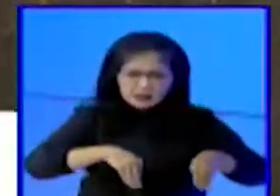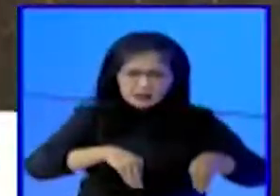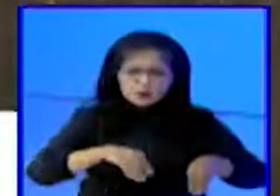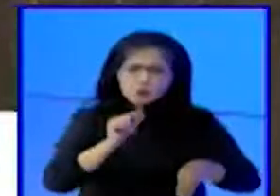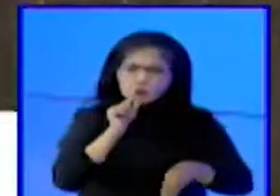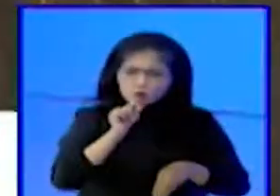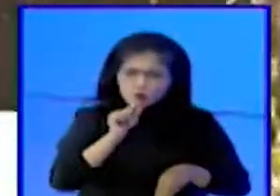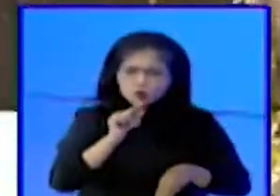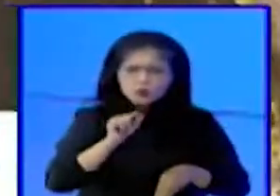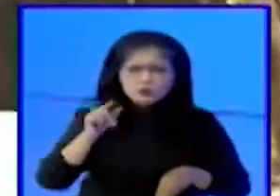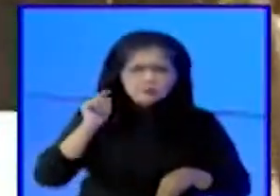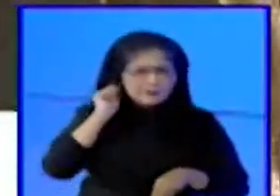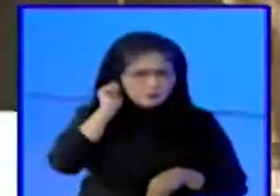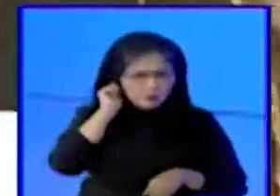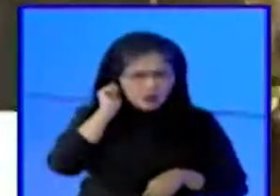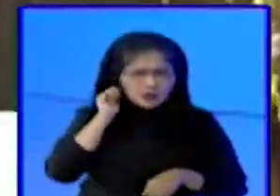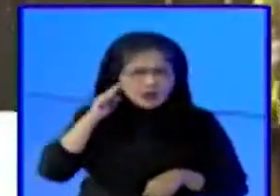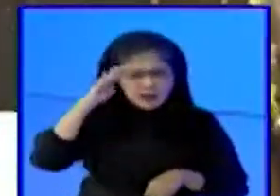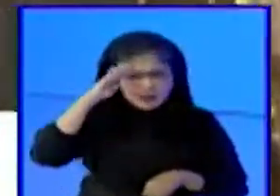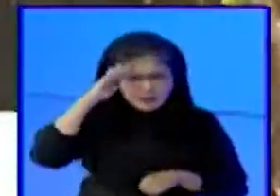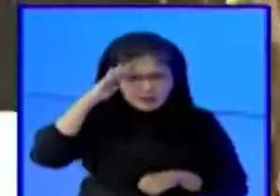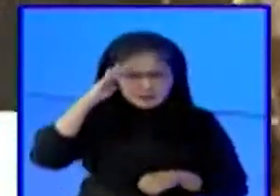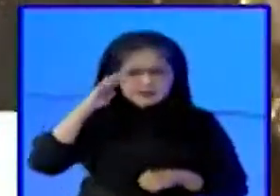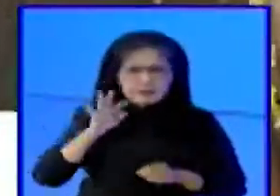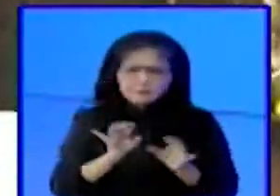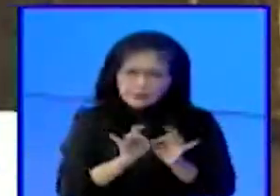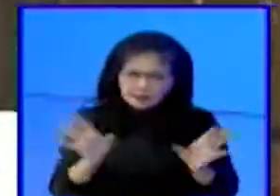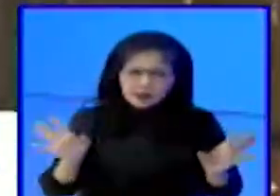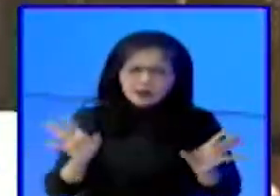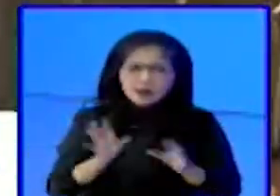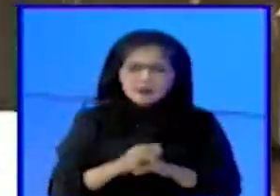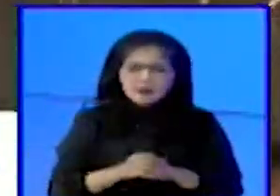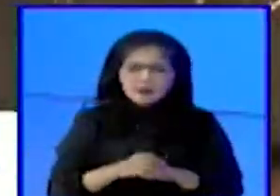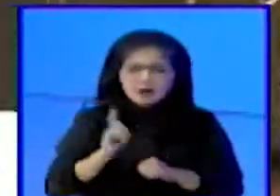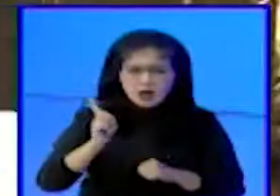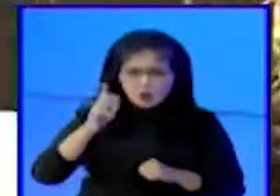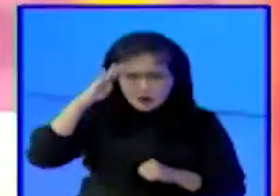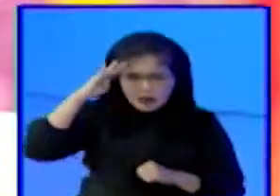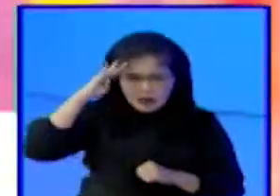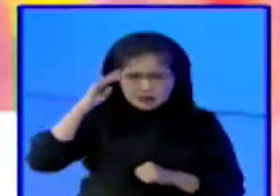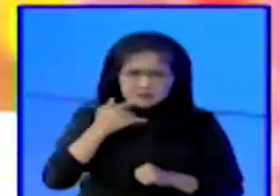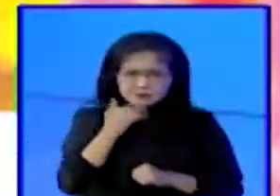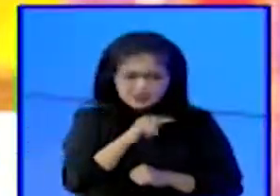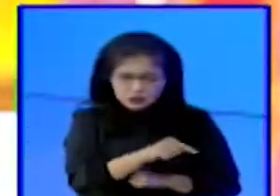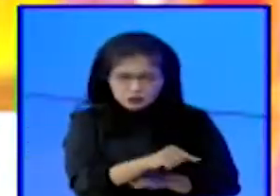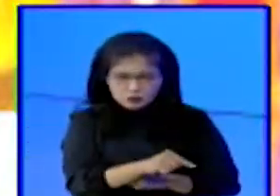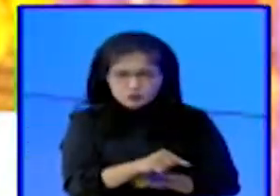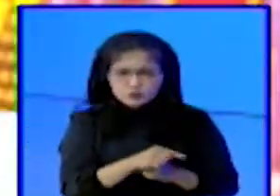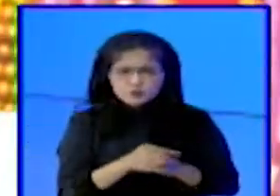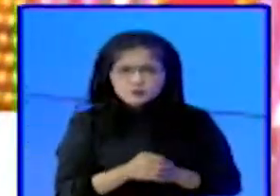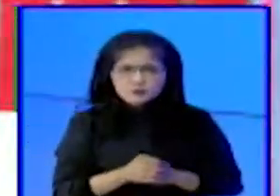laki-laki. Oh, jadi ini sehari-hari yang dipakai para pria di Nusa Tenggara Timur seperti ini ya.